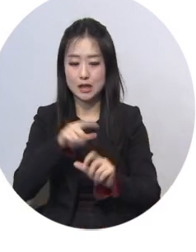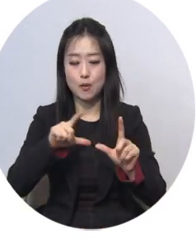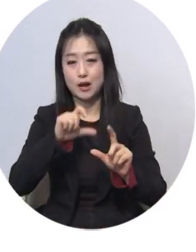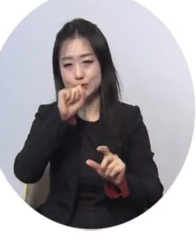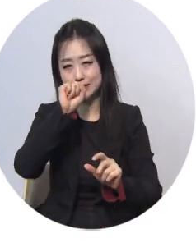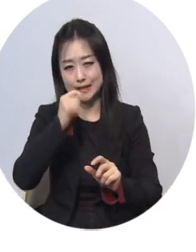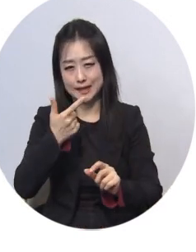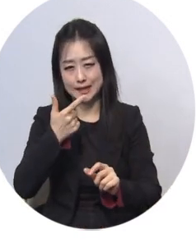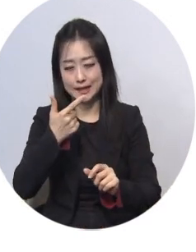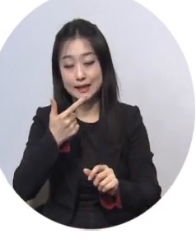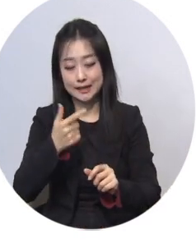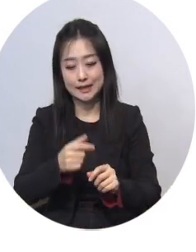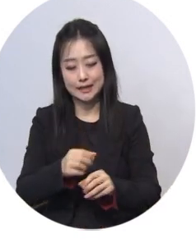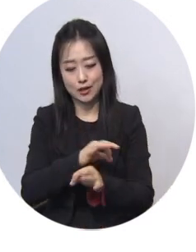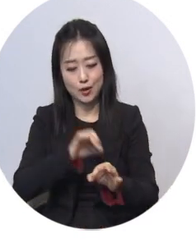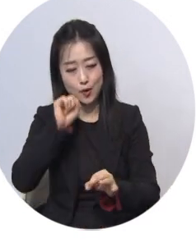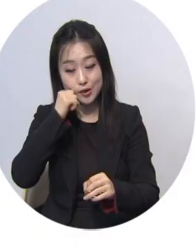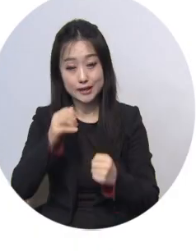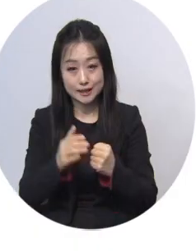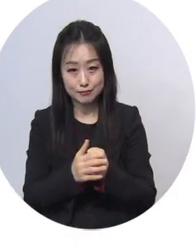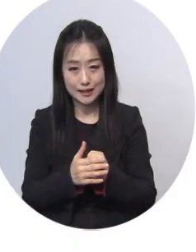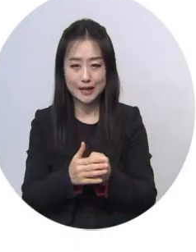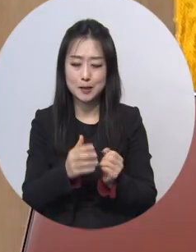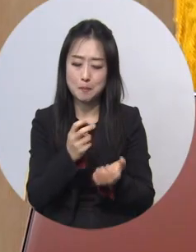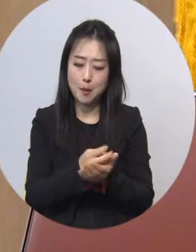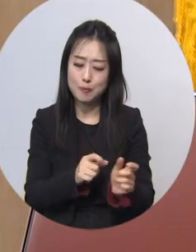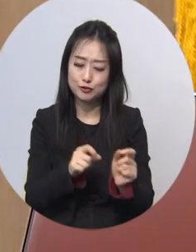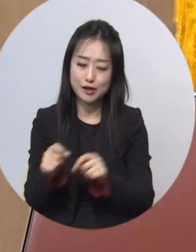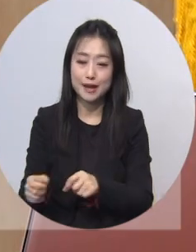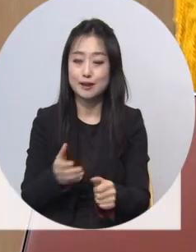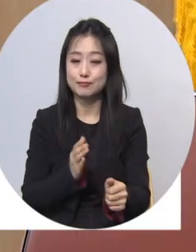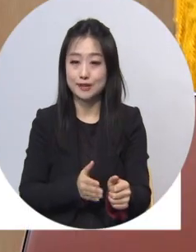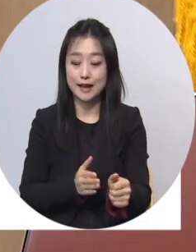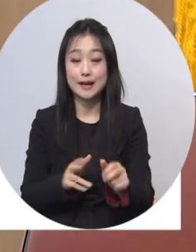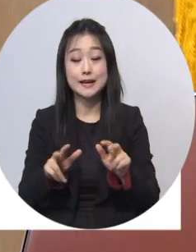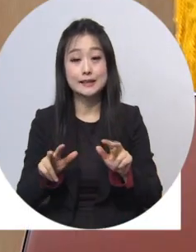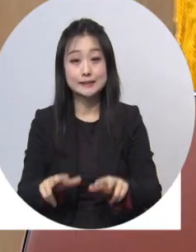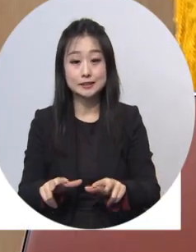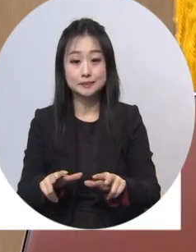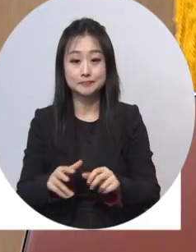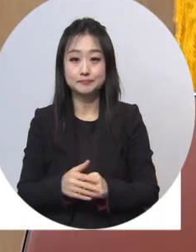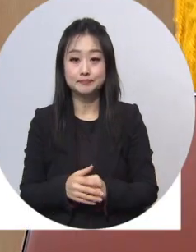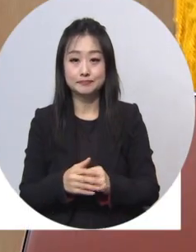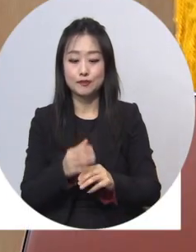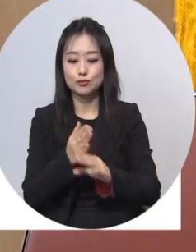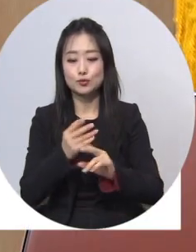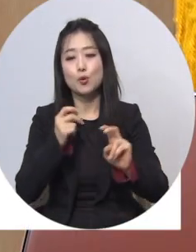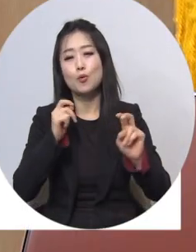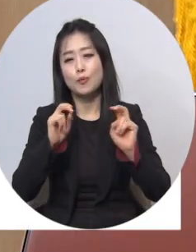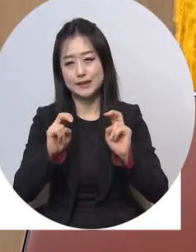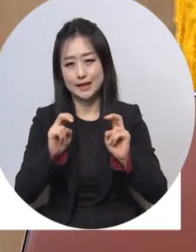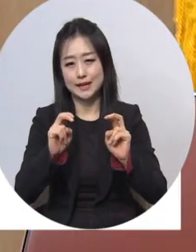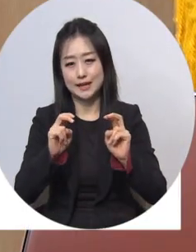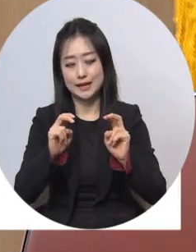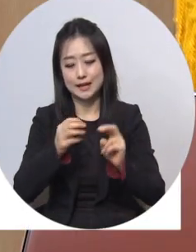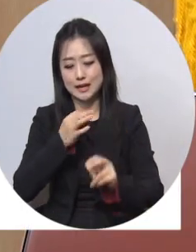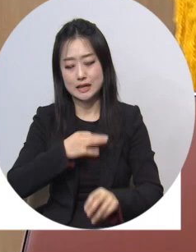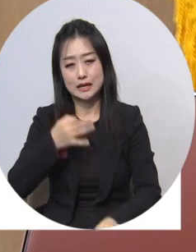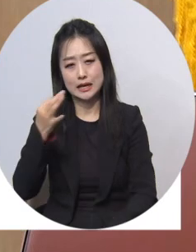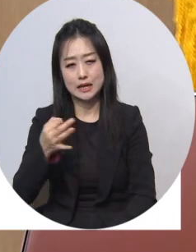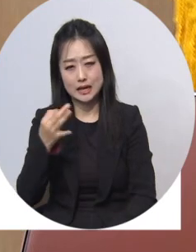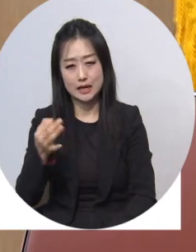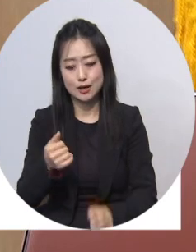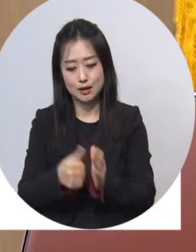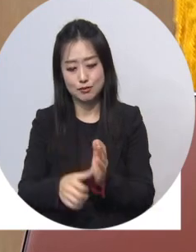감안할 때 시간을 더 줘야 한다고 밝혔습니다. 가뜩이나 지금 우리 영세 기업들이 고금리